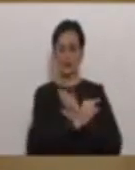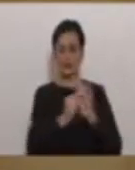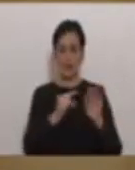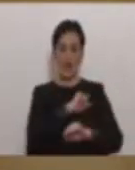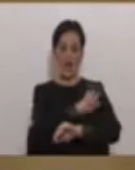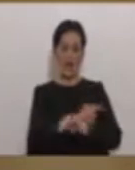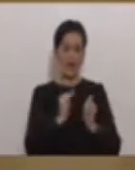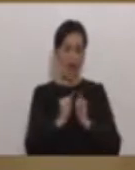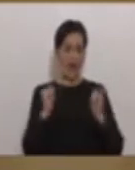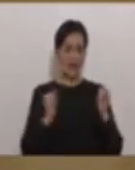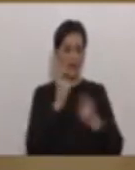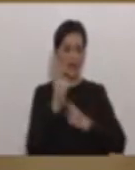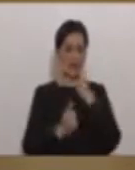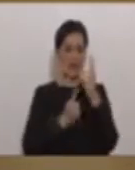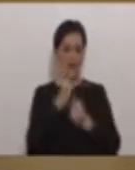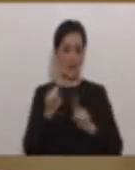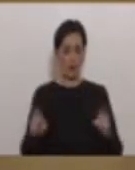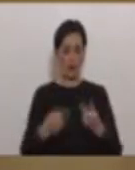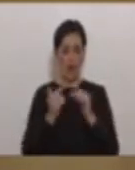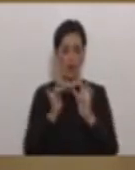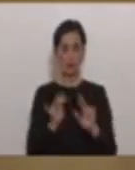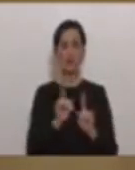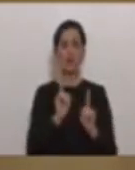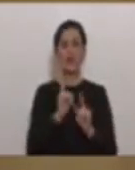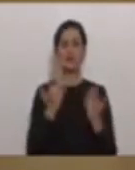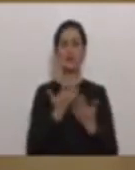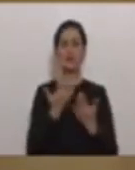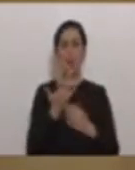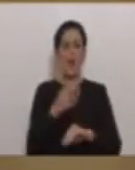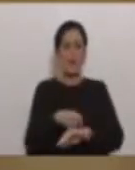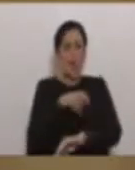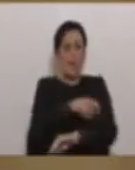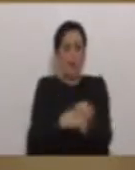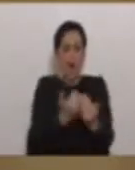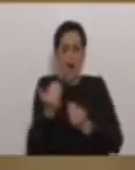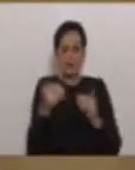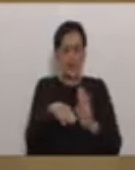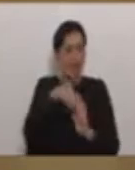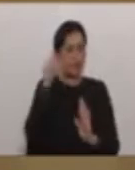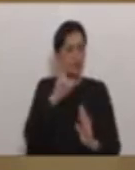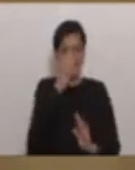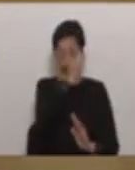გააძლიეროს რეფორმების განხორციელება, რაც არა რომელიმე პარტიის არჩევანია, არამედ ეს არის